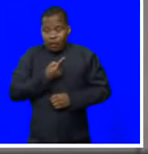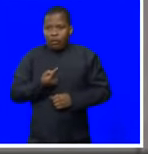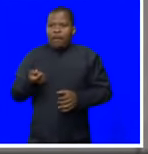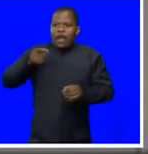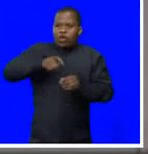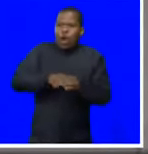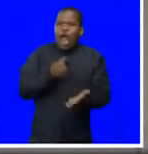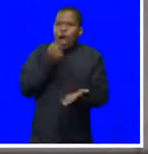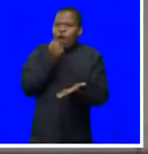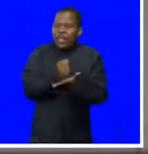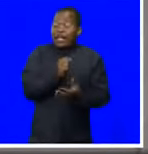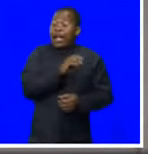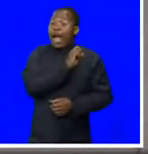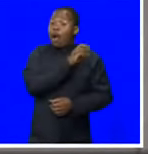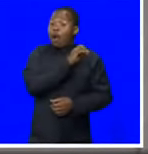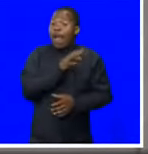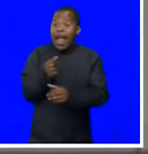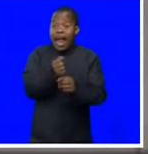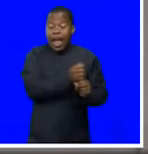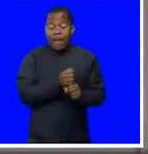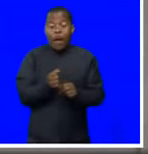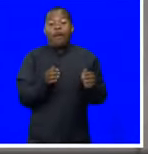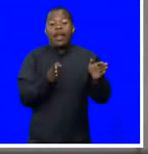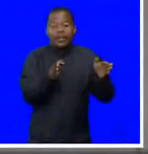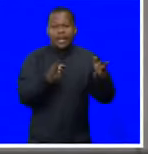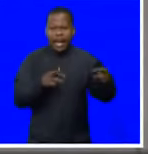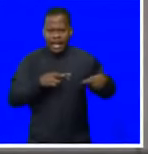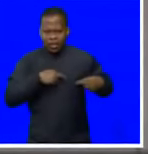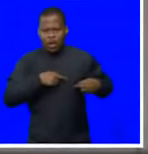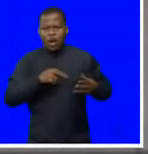ngifika ngenzaba yakafaya ukuthi